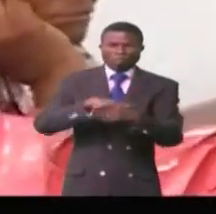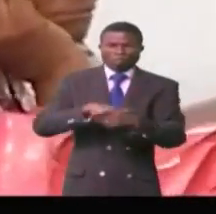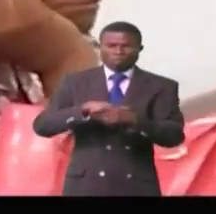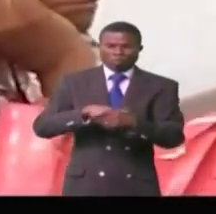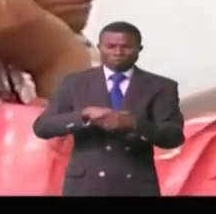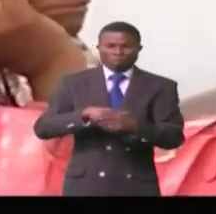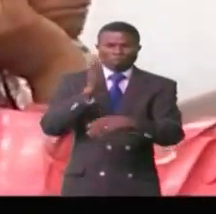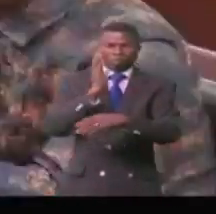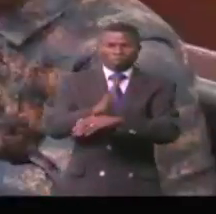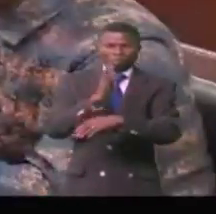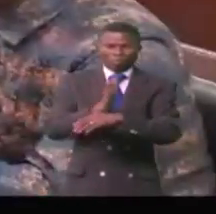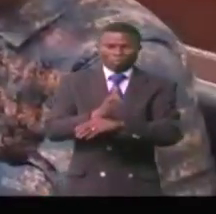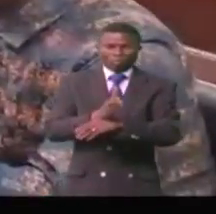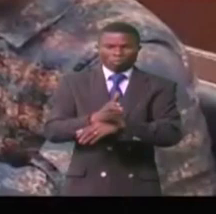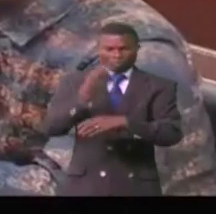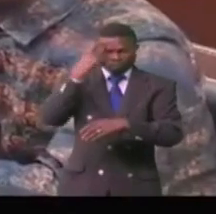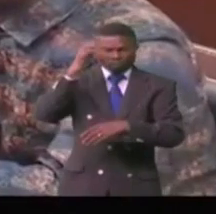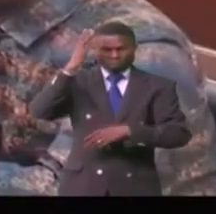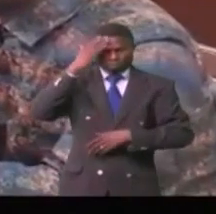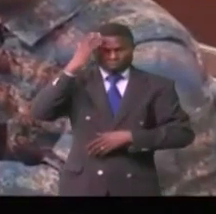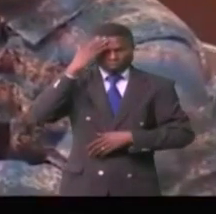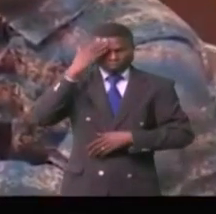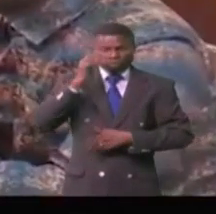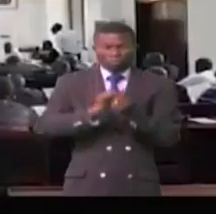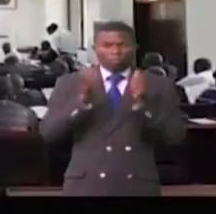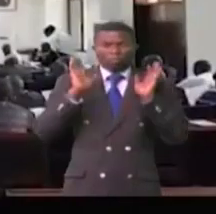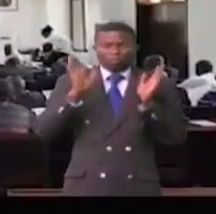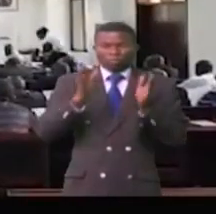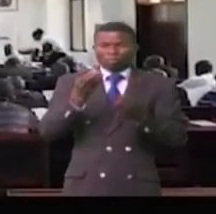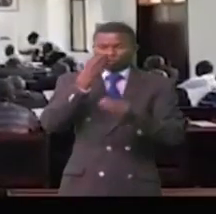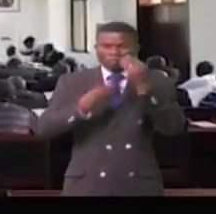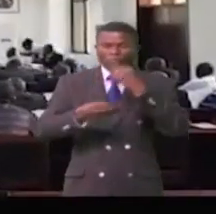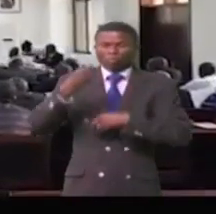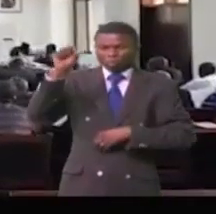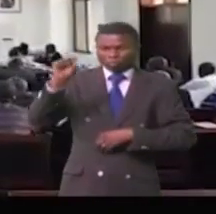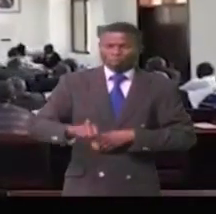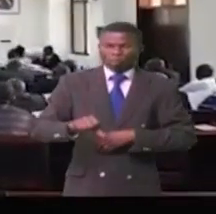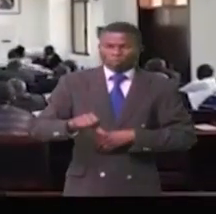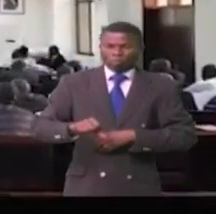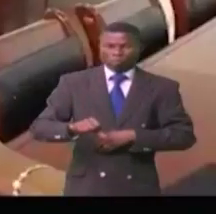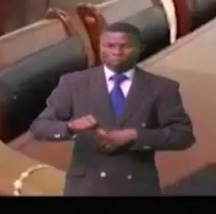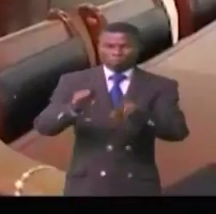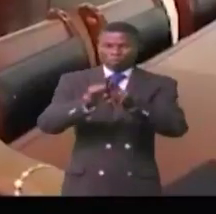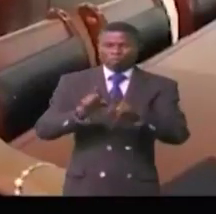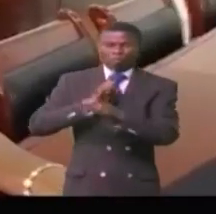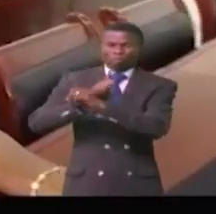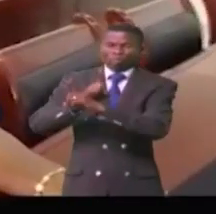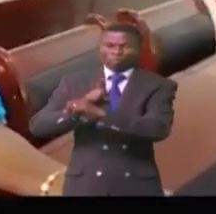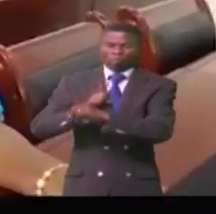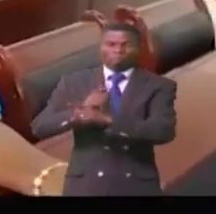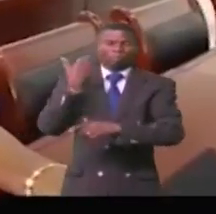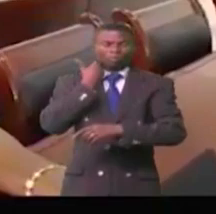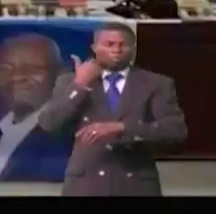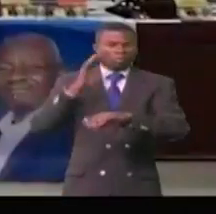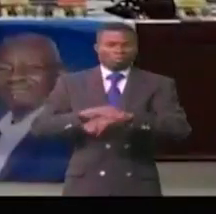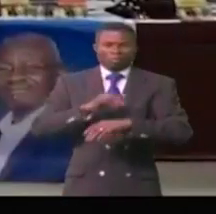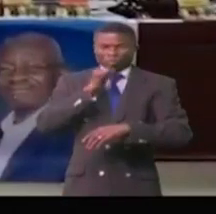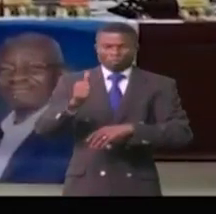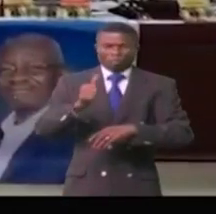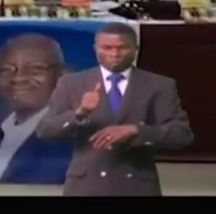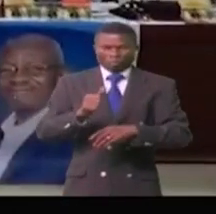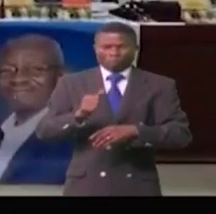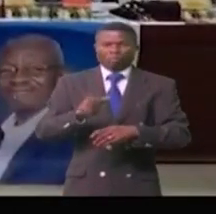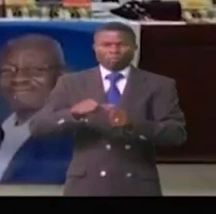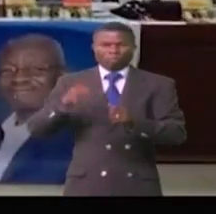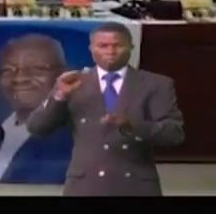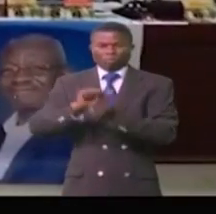des conseils en vue de découvrir les risques d'une alimentation non contrôlée et prévenir certaines maladies en évitant les